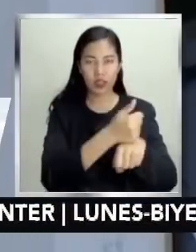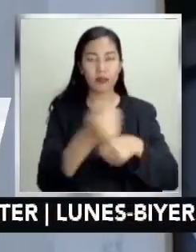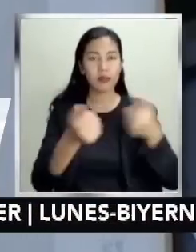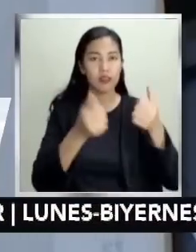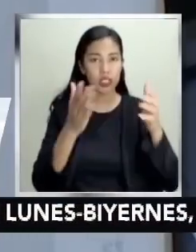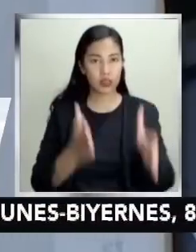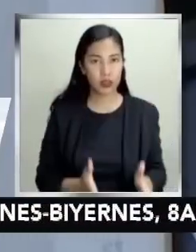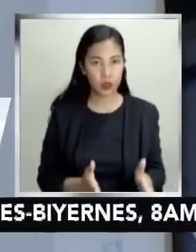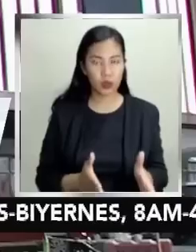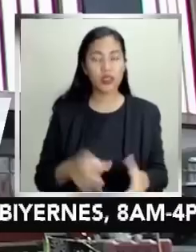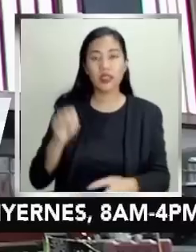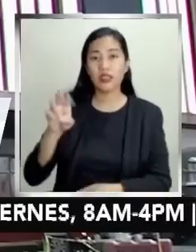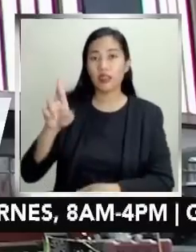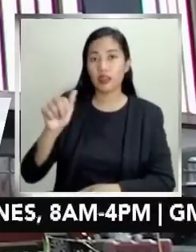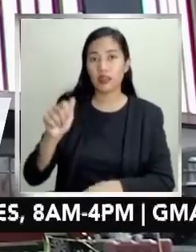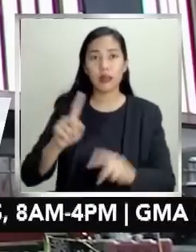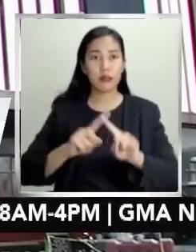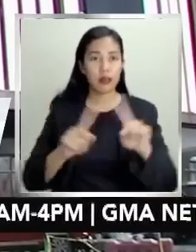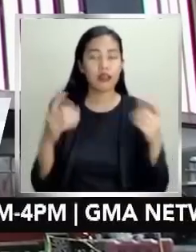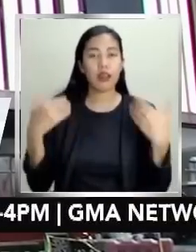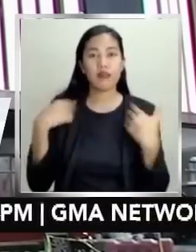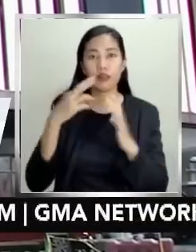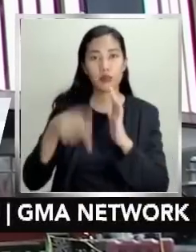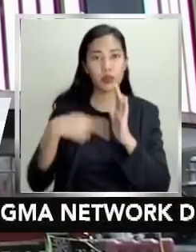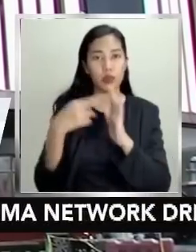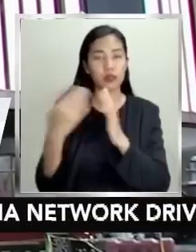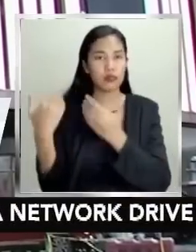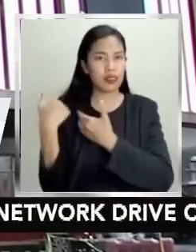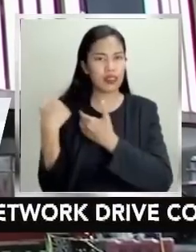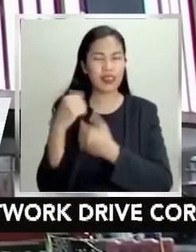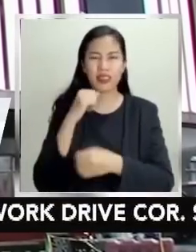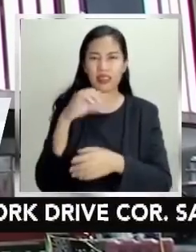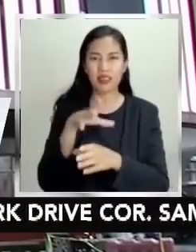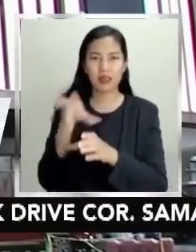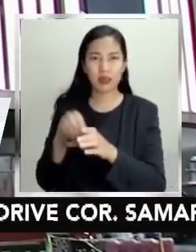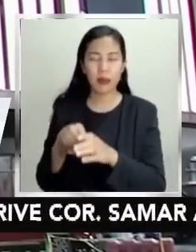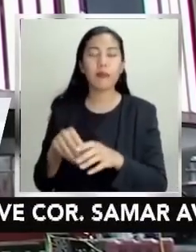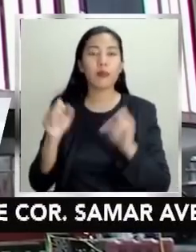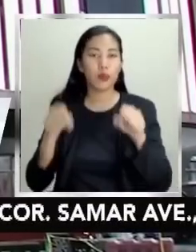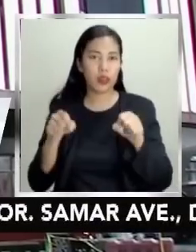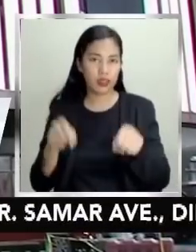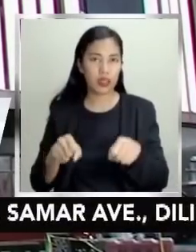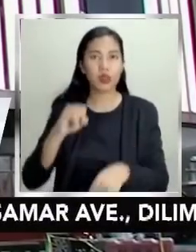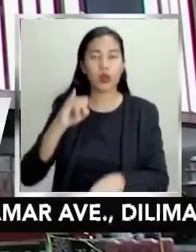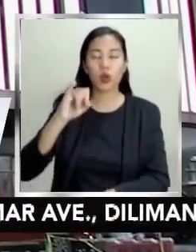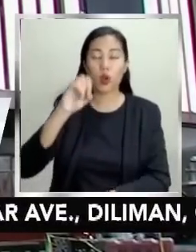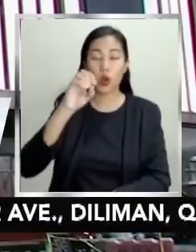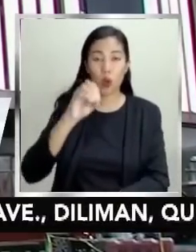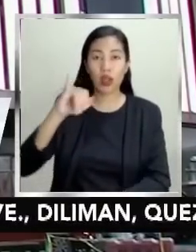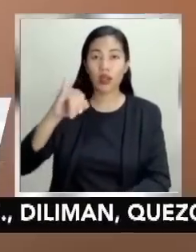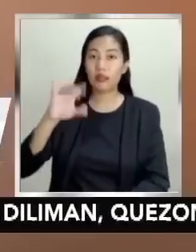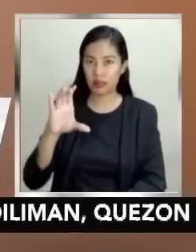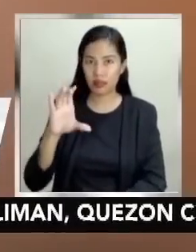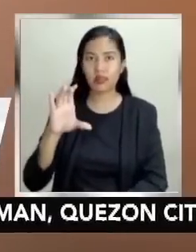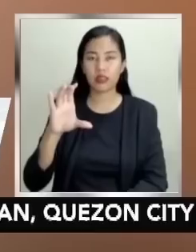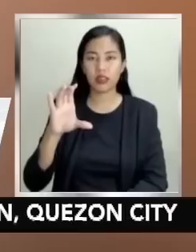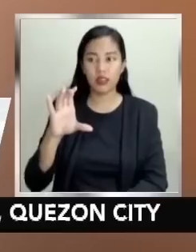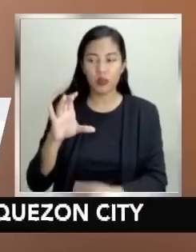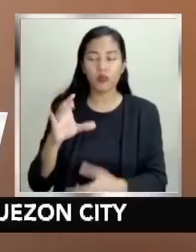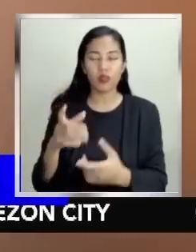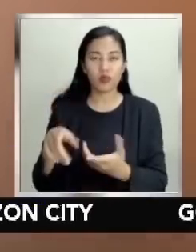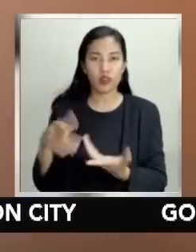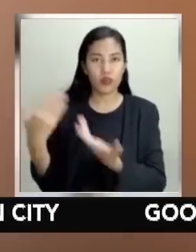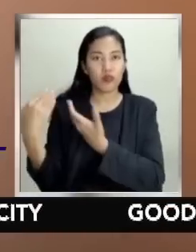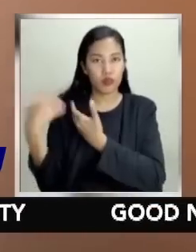tungkulin daw na hindi nila saklaw at maaari lang gampanan ng OIC. The urgency of an OIC is very